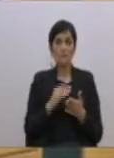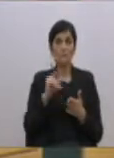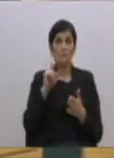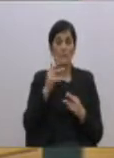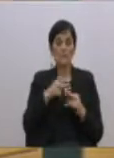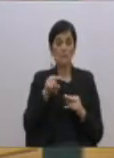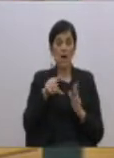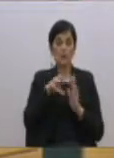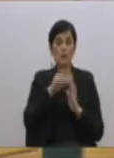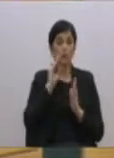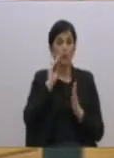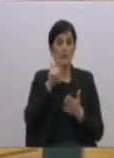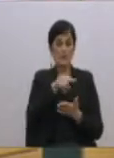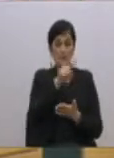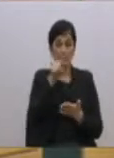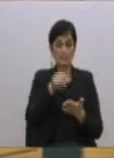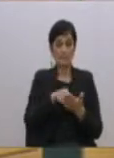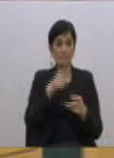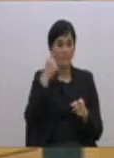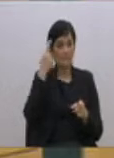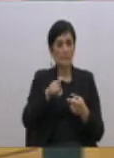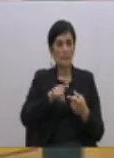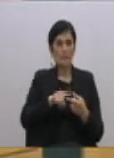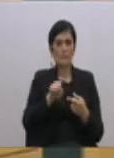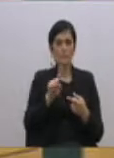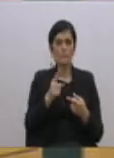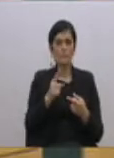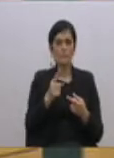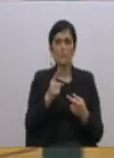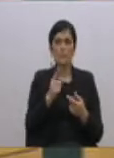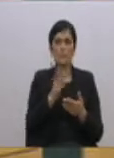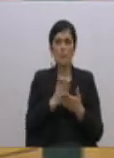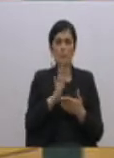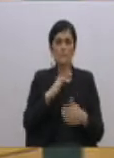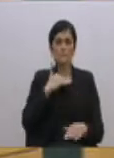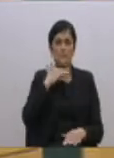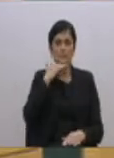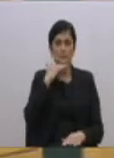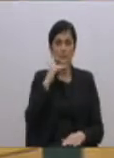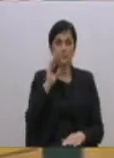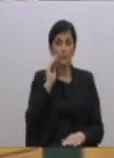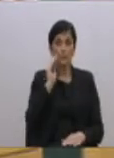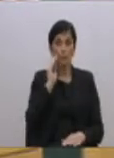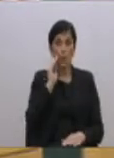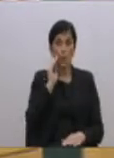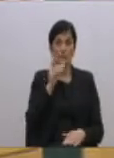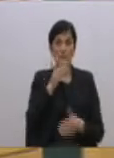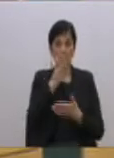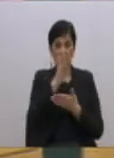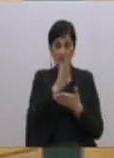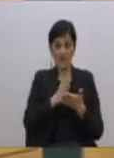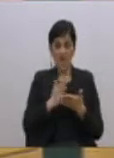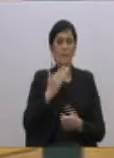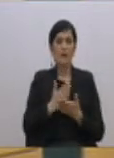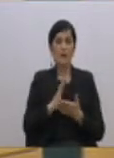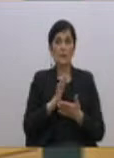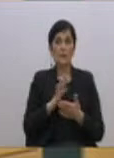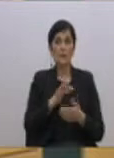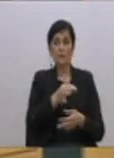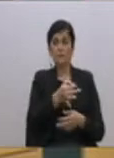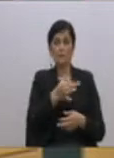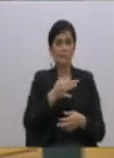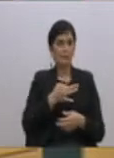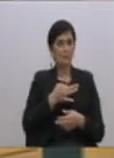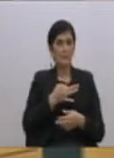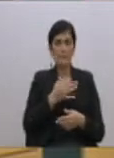როდესაც კითხვა დაისვა, თუნდაც ამ ინიციატივასთან დაკავშირებით, რომ რატომ არ არის საკმარისი, როდესაც ნახევარია ამ შეზღუდული, რატო არ არის სუხად